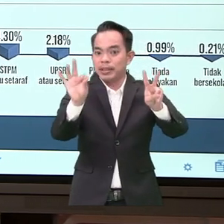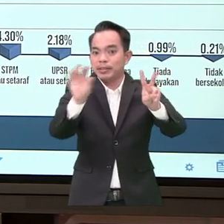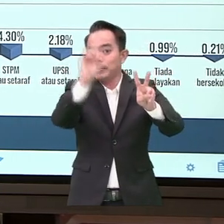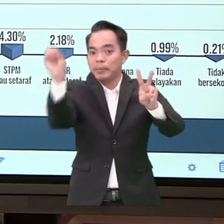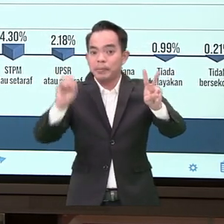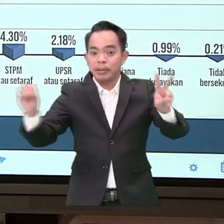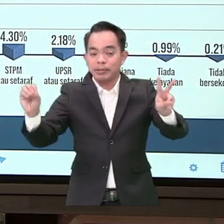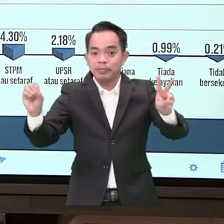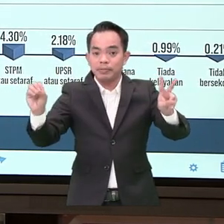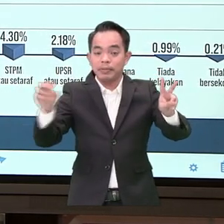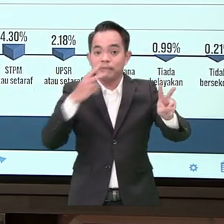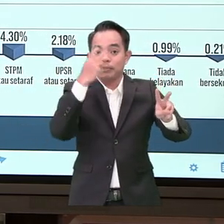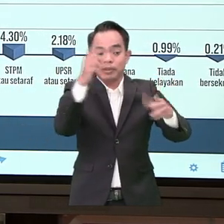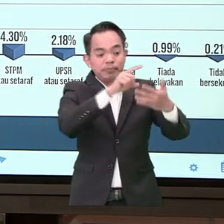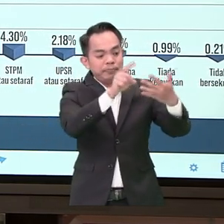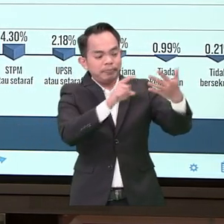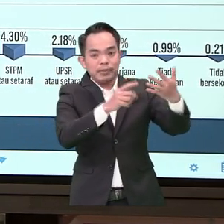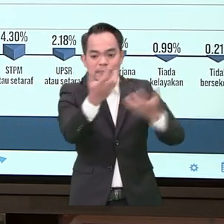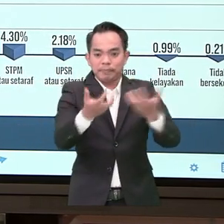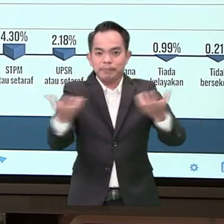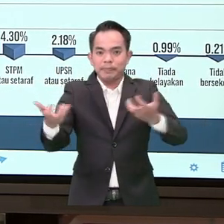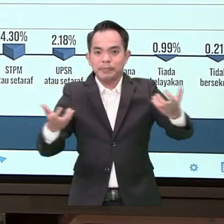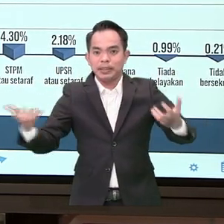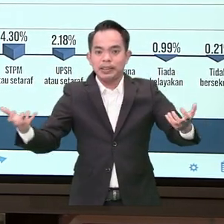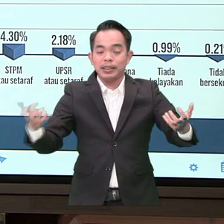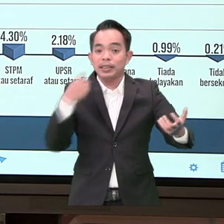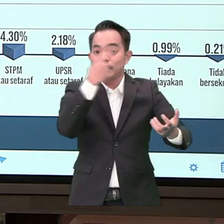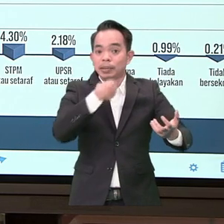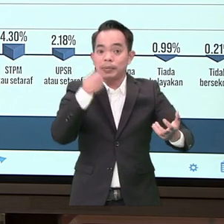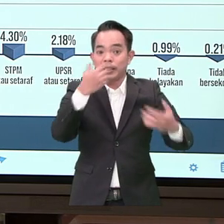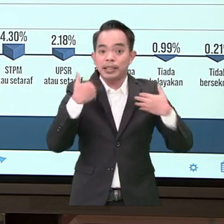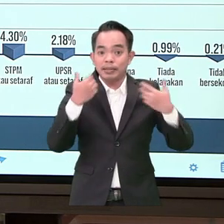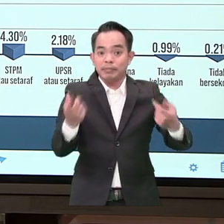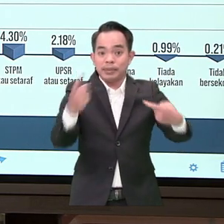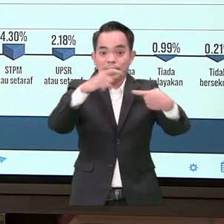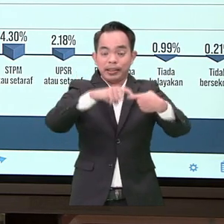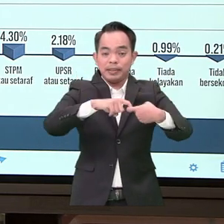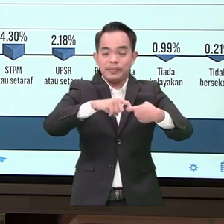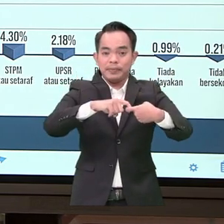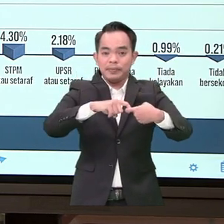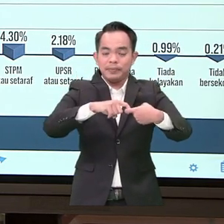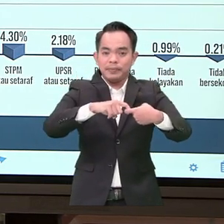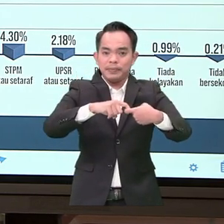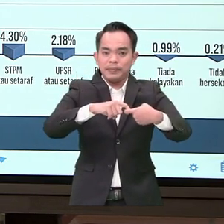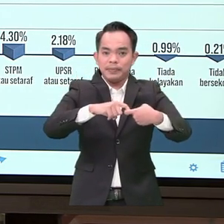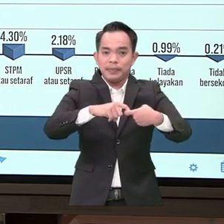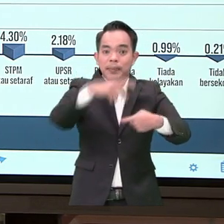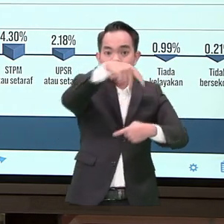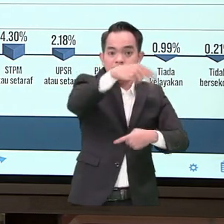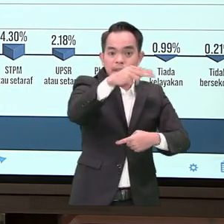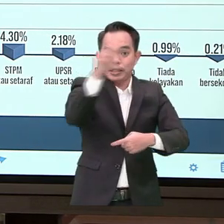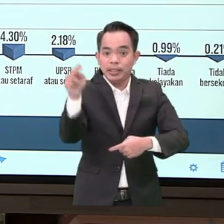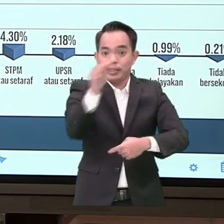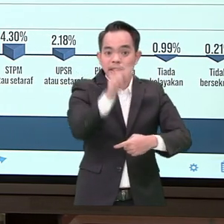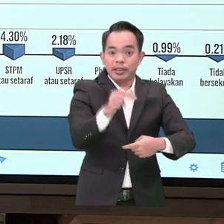dan berikut adalah berdasarkan pecahan bagi mereka yang terlibat ataupun individu yang terlibat dalam pihelling